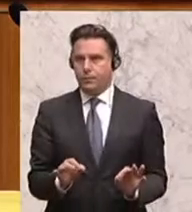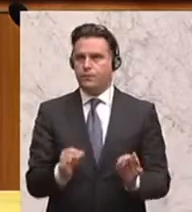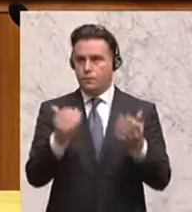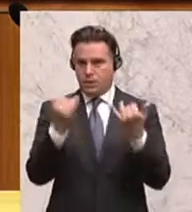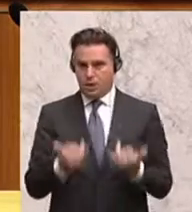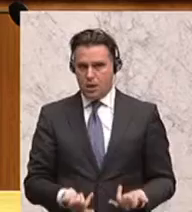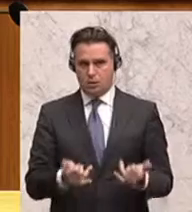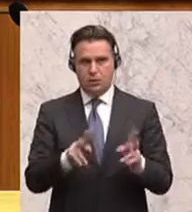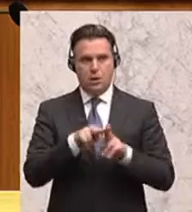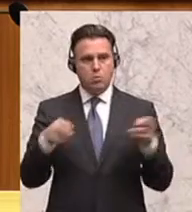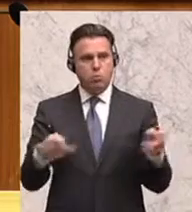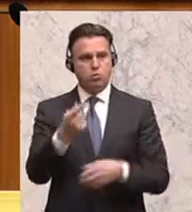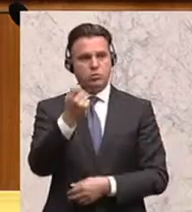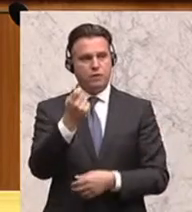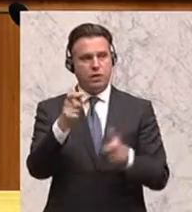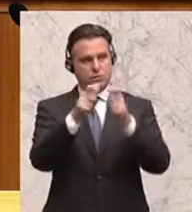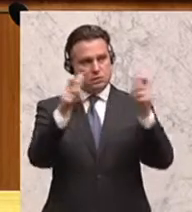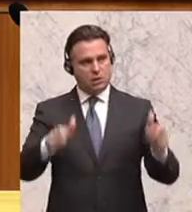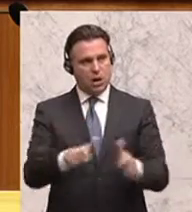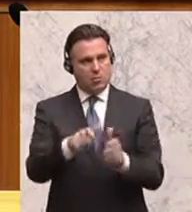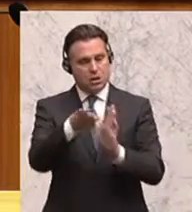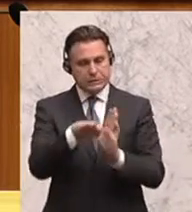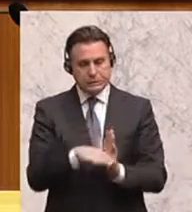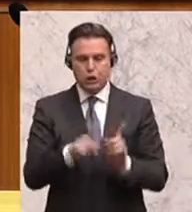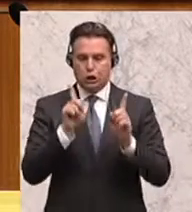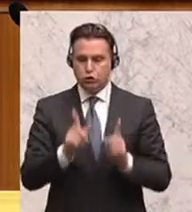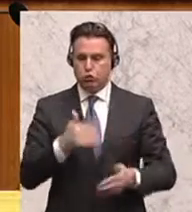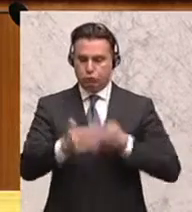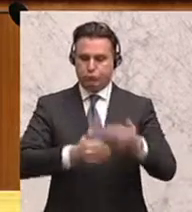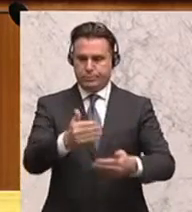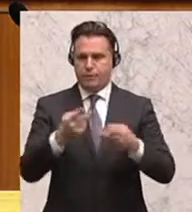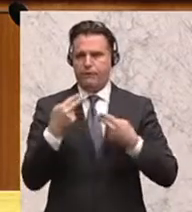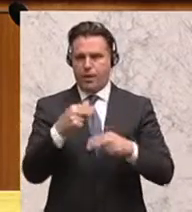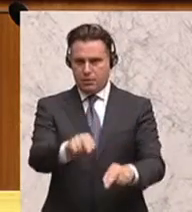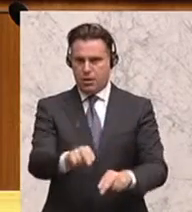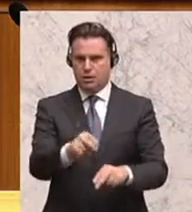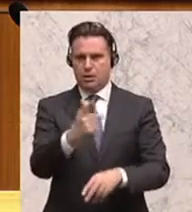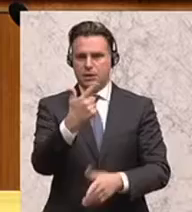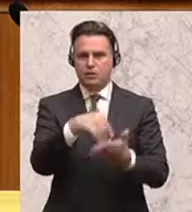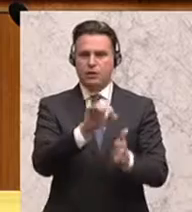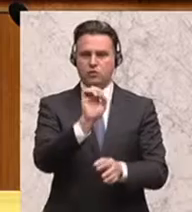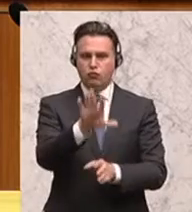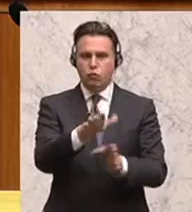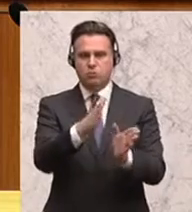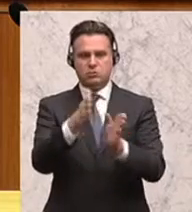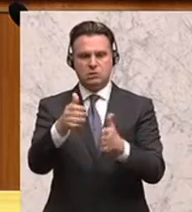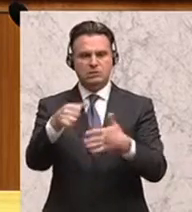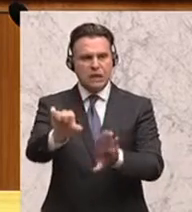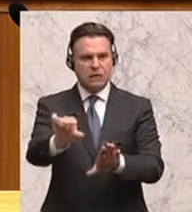es nun mit diesem bundesfinanzrahmengesetz fortzusetzen um auch in den jahren 2015